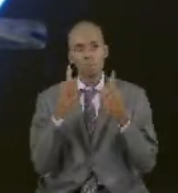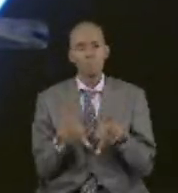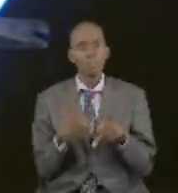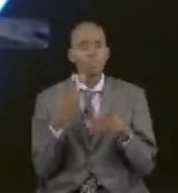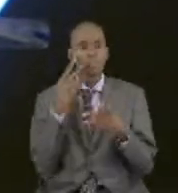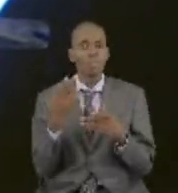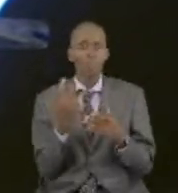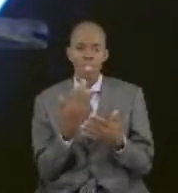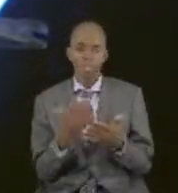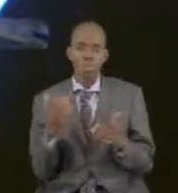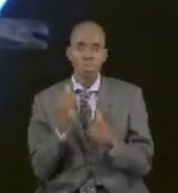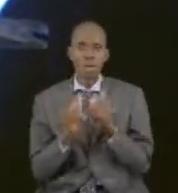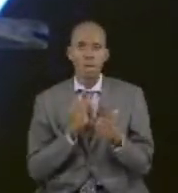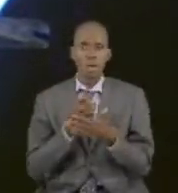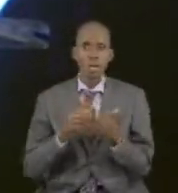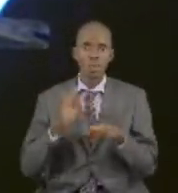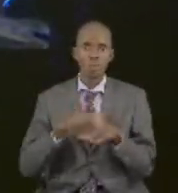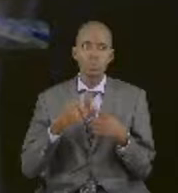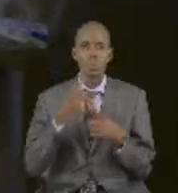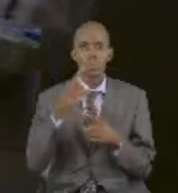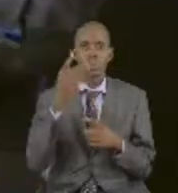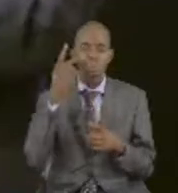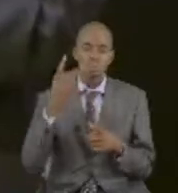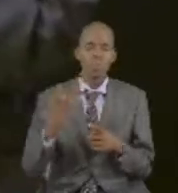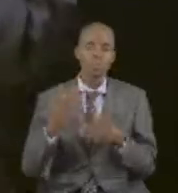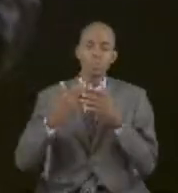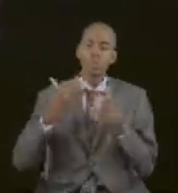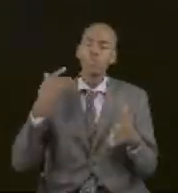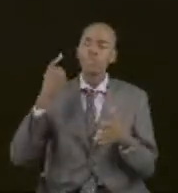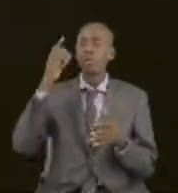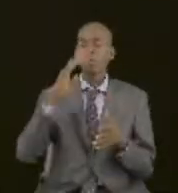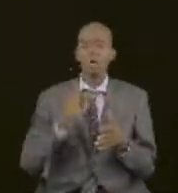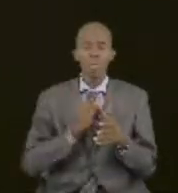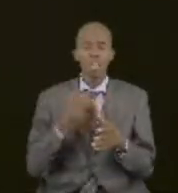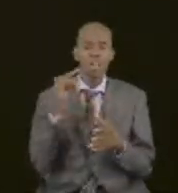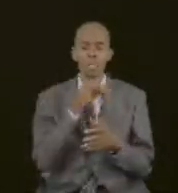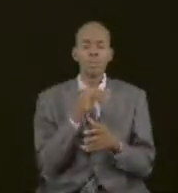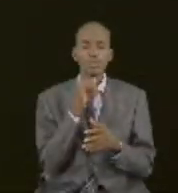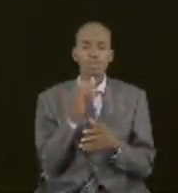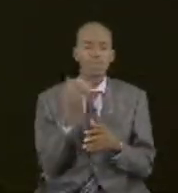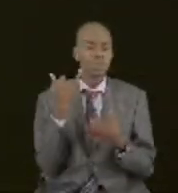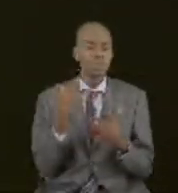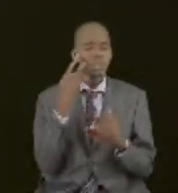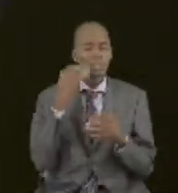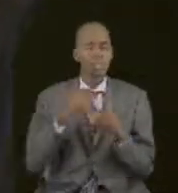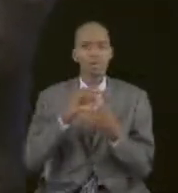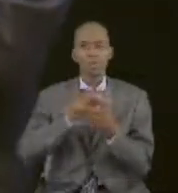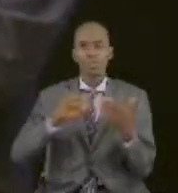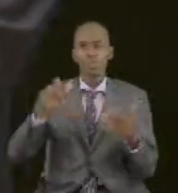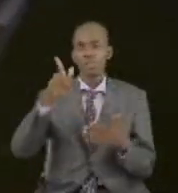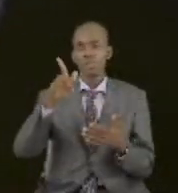que je vous écris devant Dieu, je ne mens point. Verset 21. Dans le verset